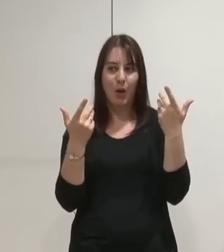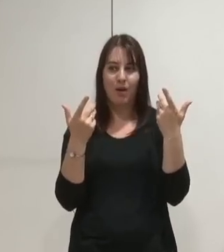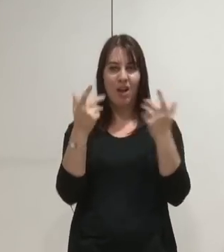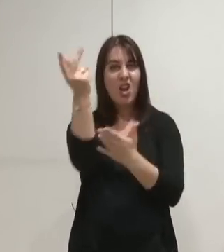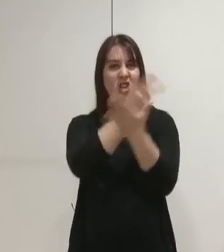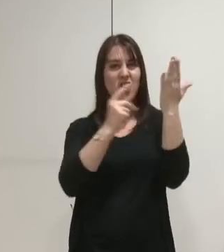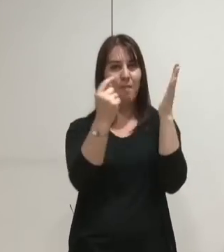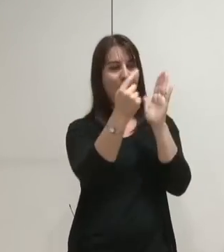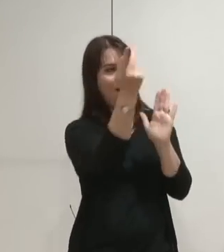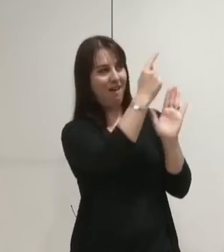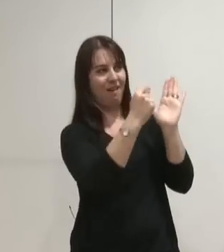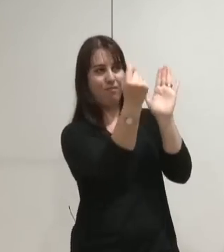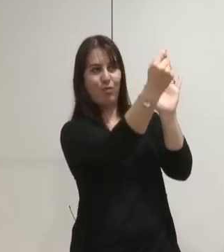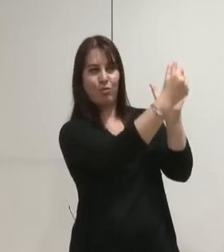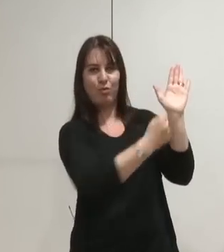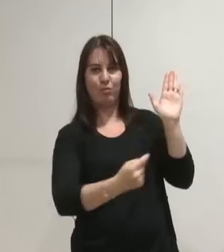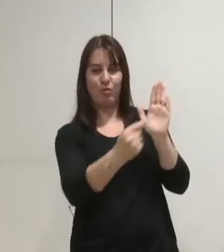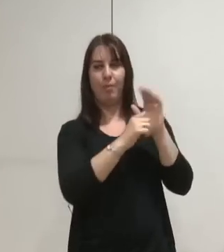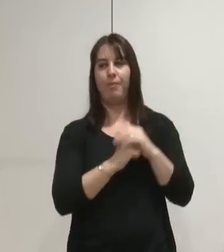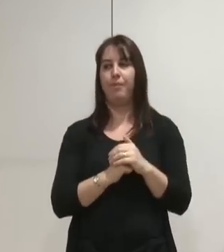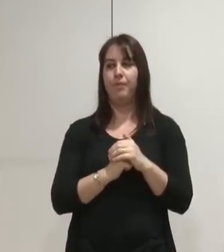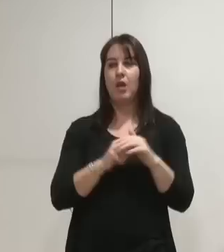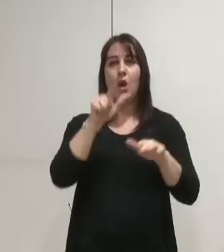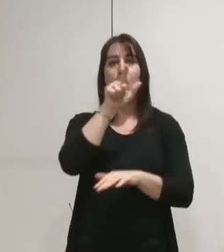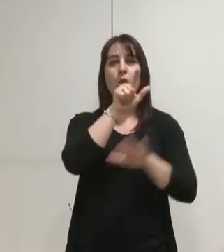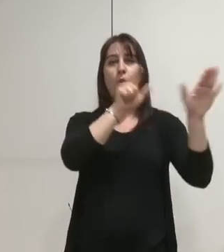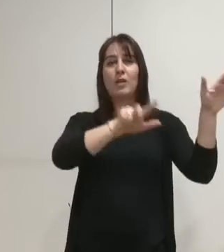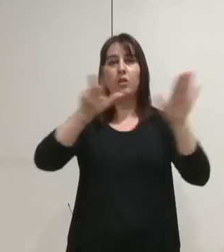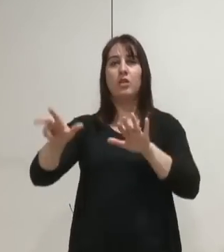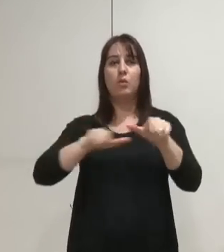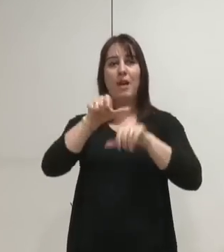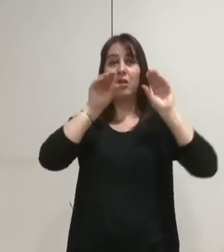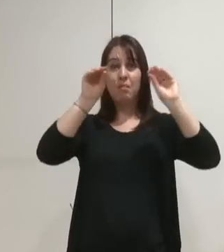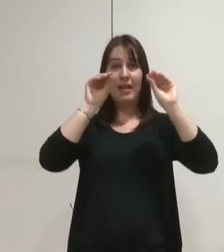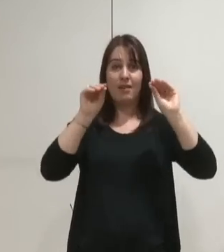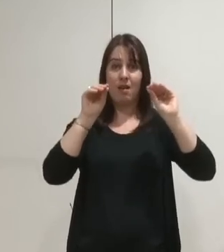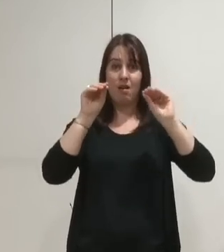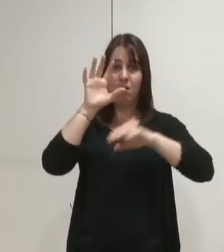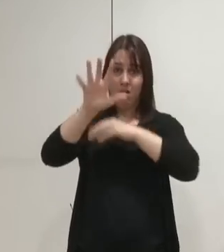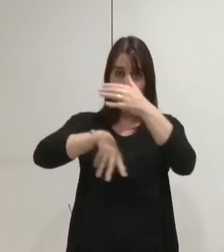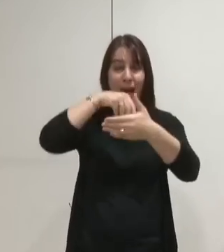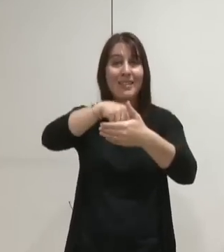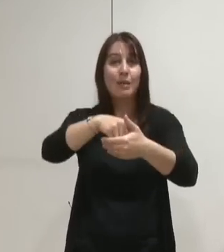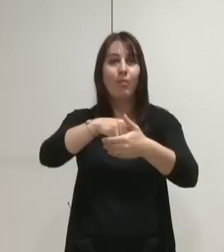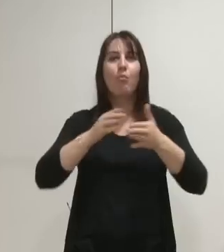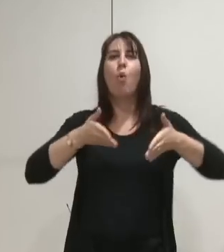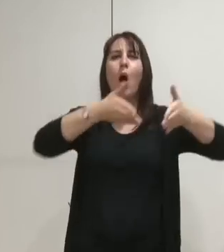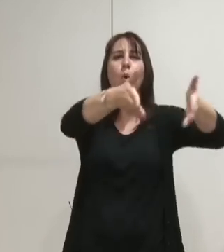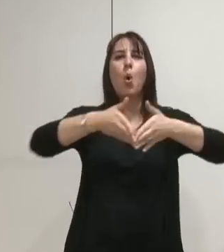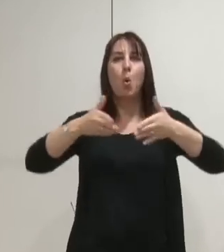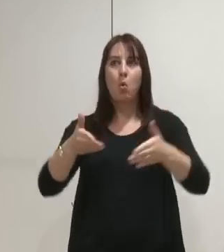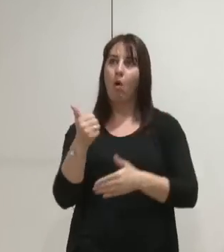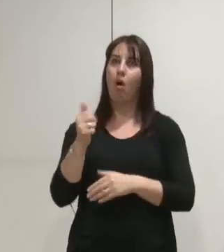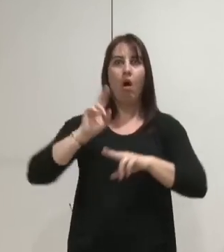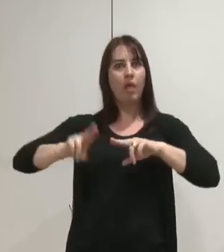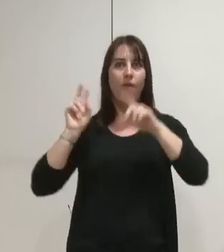schéma elle intègre aussi 78 commerçants des cours puisque les commerçants euh qui pour beaucoup ont été impactés par les